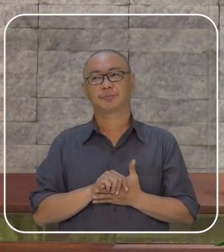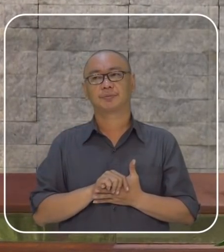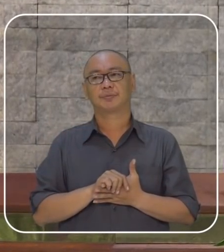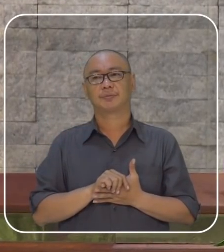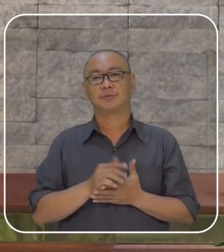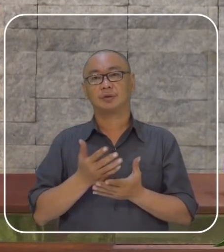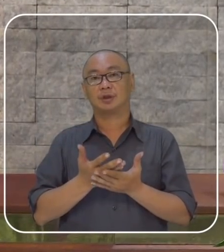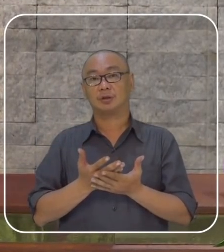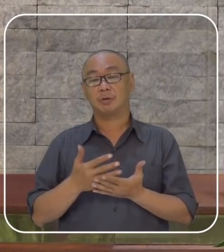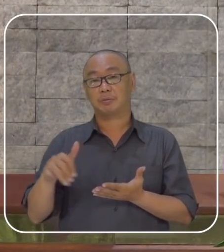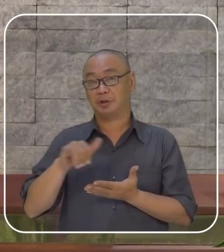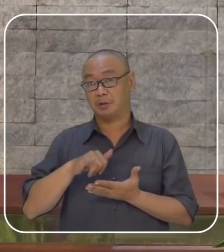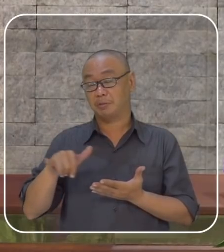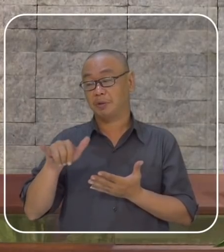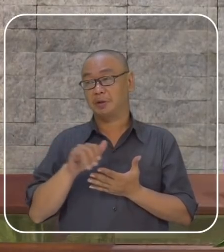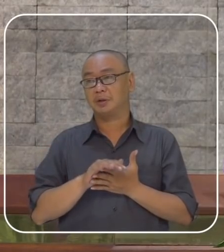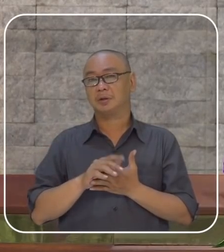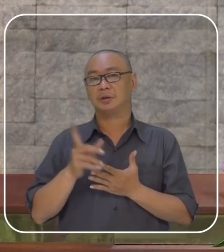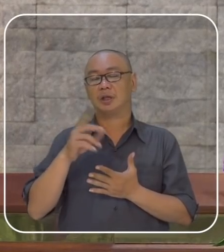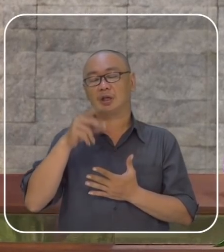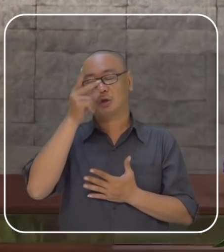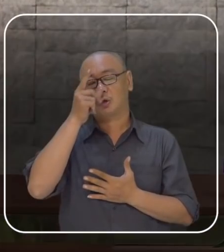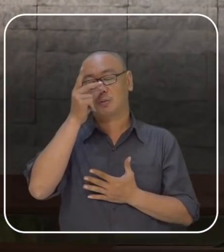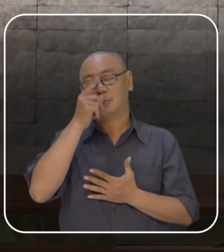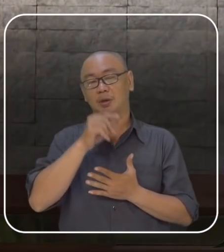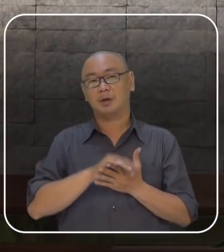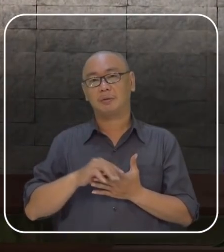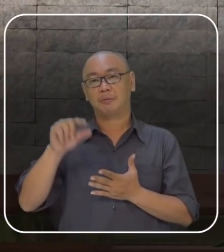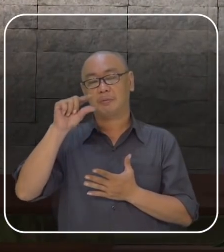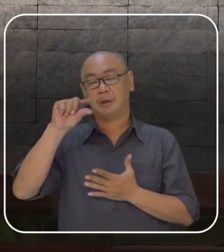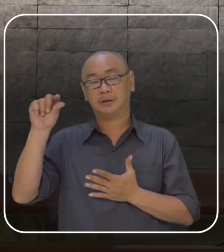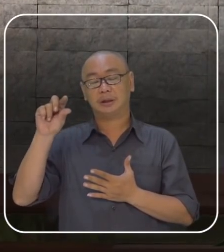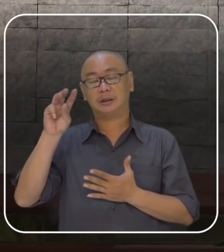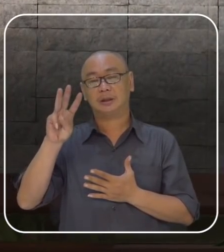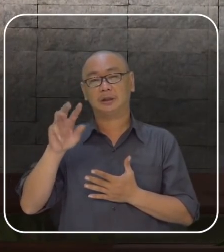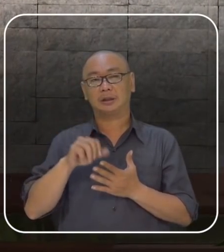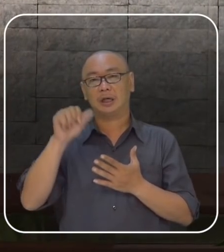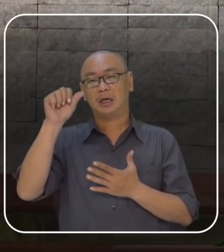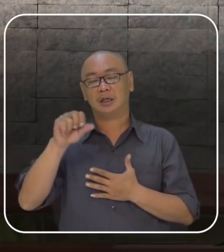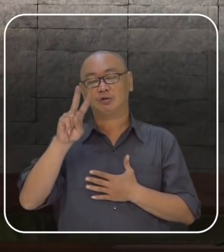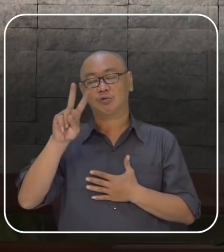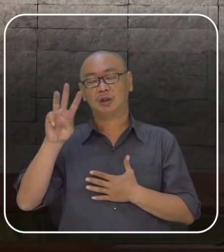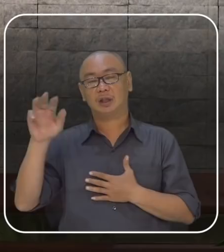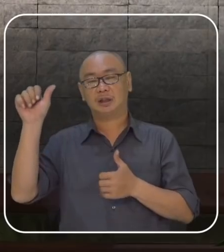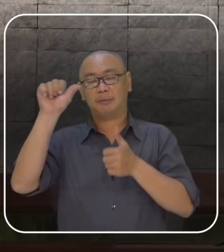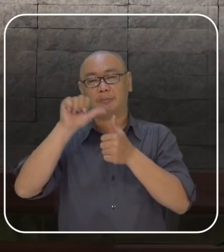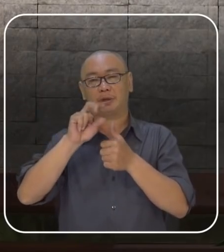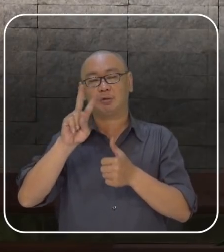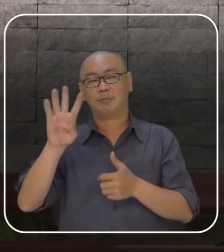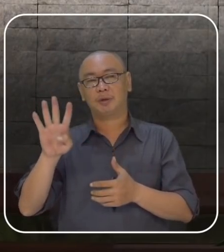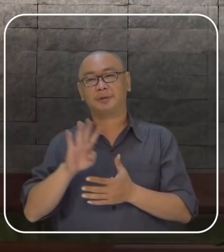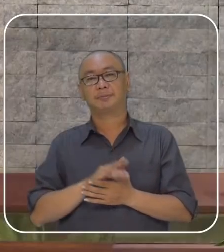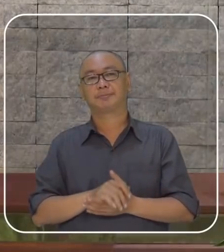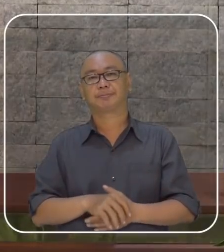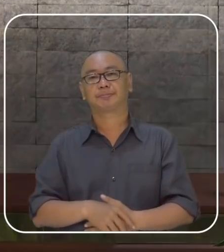kita terima bersama-sama dari Roma pasalnya yang ketiga ayat 23 hingga yang ke-24, yang